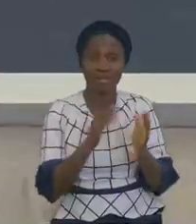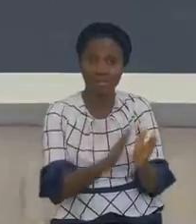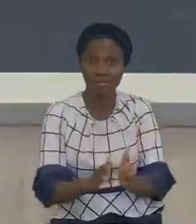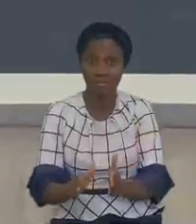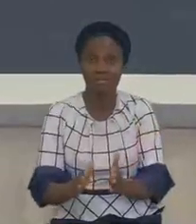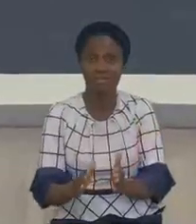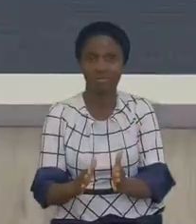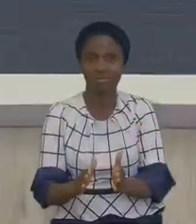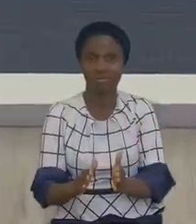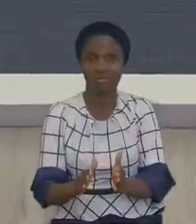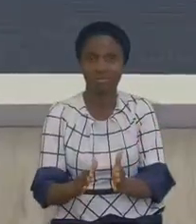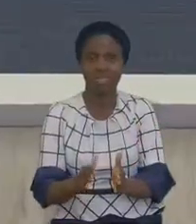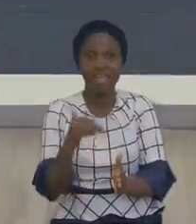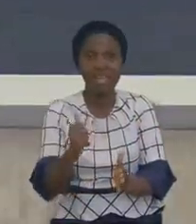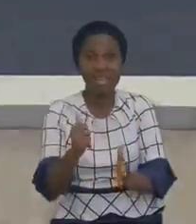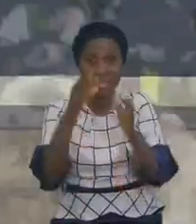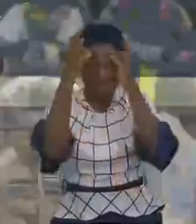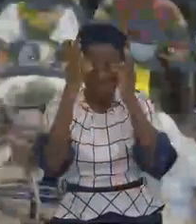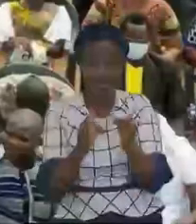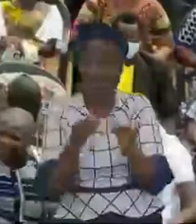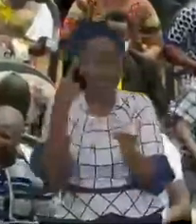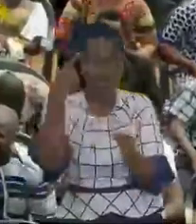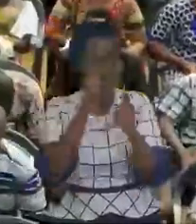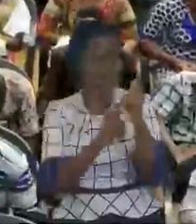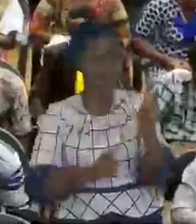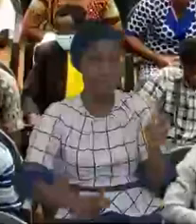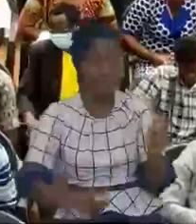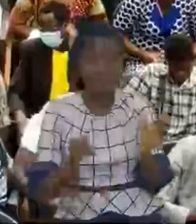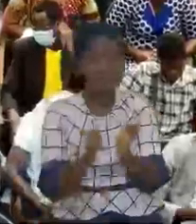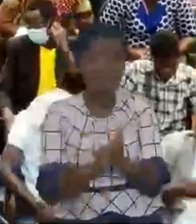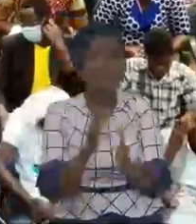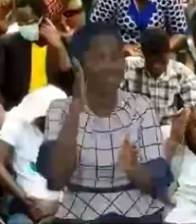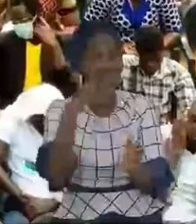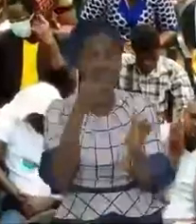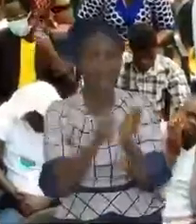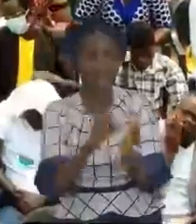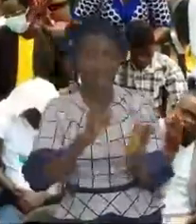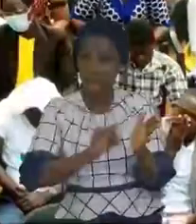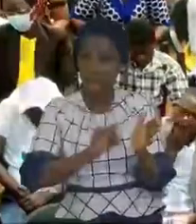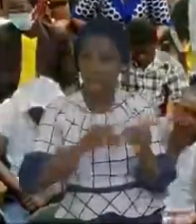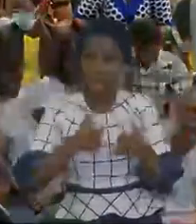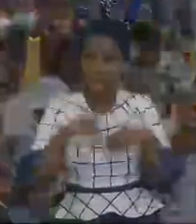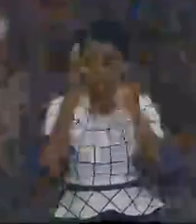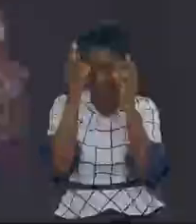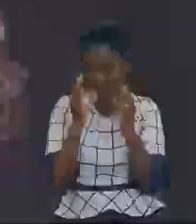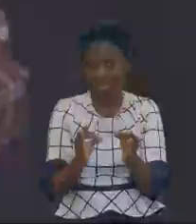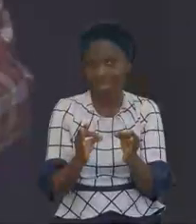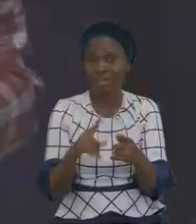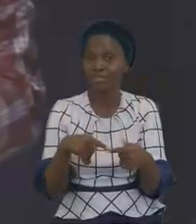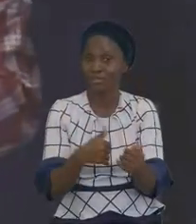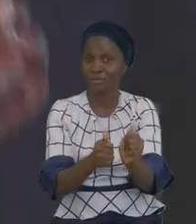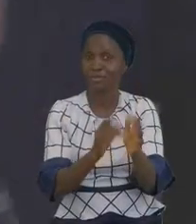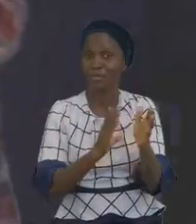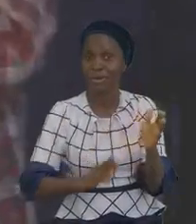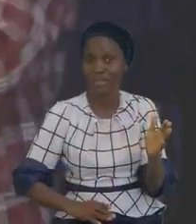Seigneur. Et tu pourras dire, j'ai décidé de suivre Christ. Pas de retour, pas de